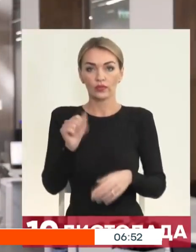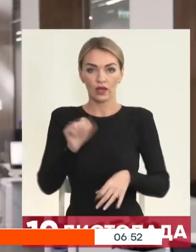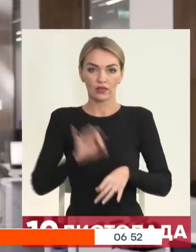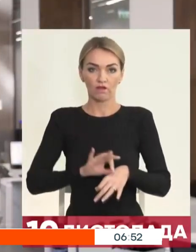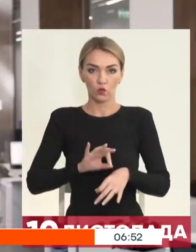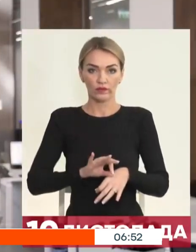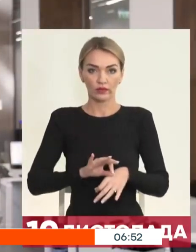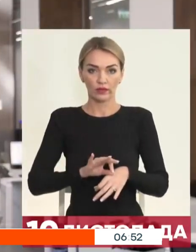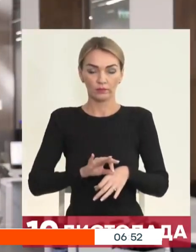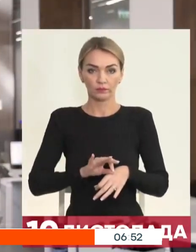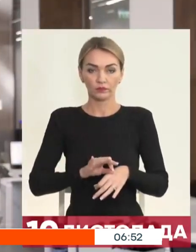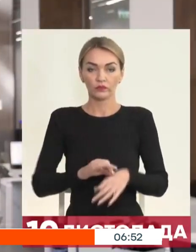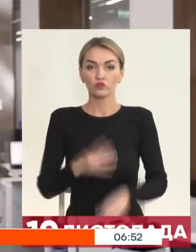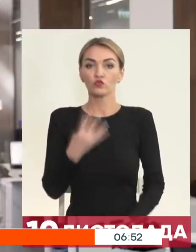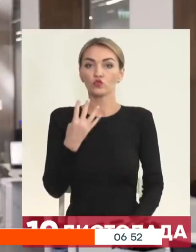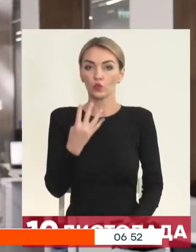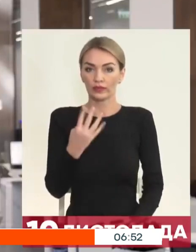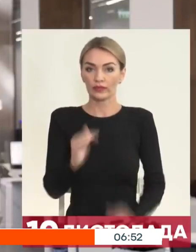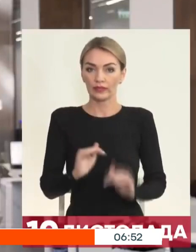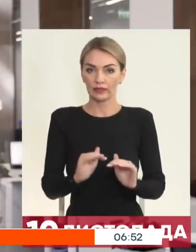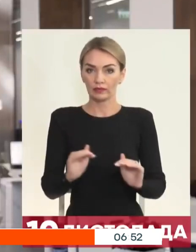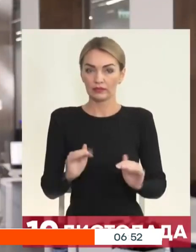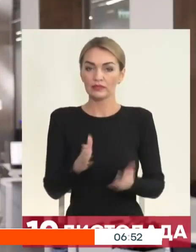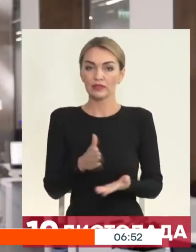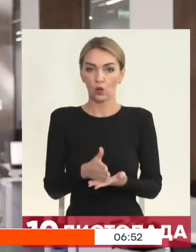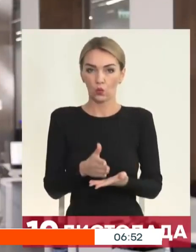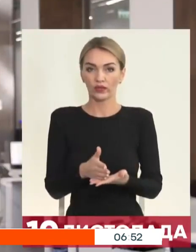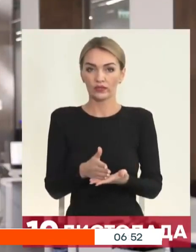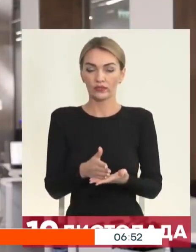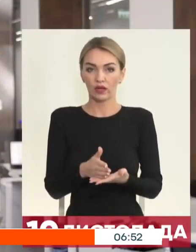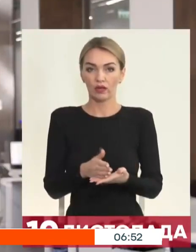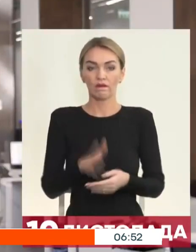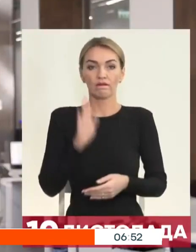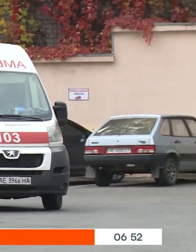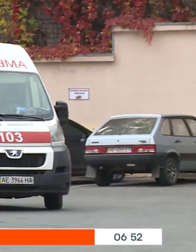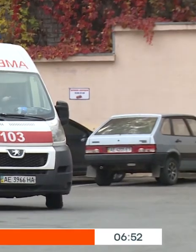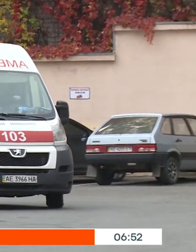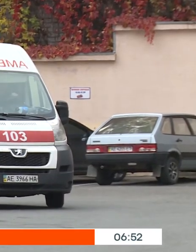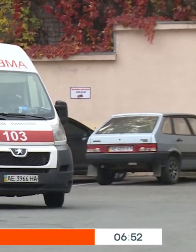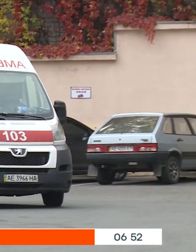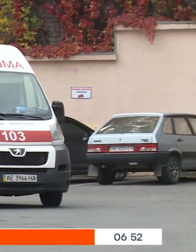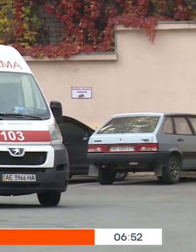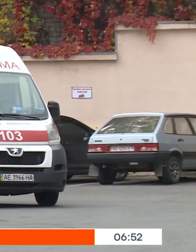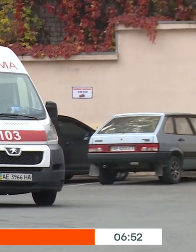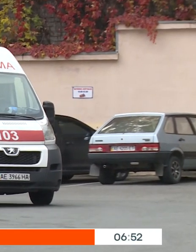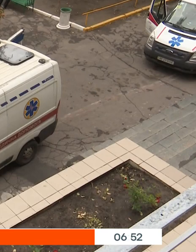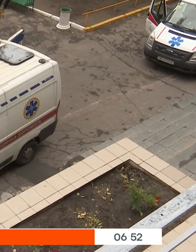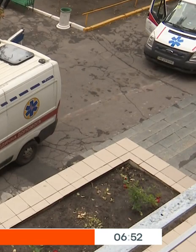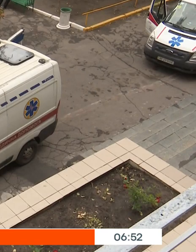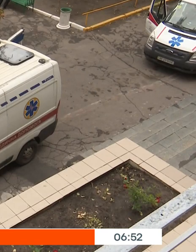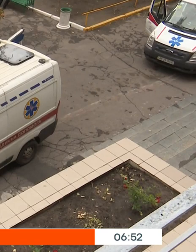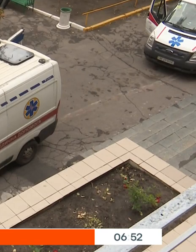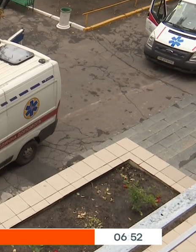захворювання. 4 з них знаходяться в реанімації. Через зростання